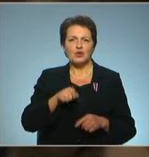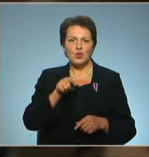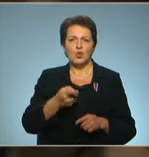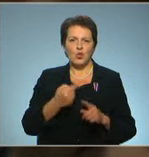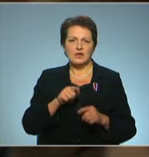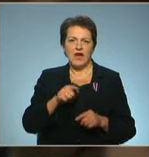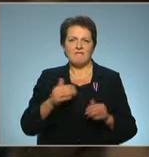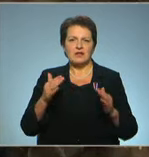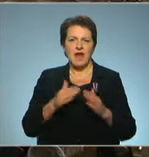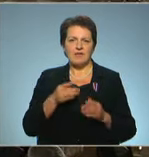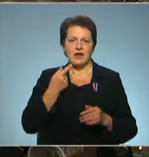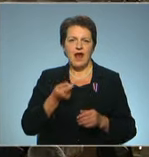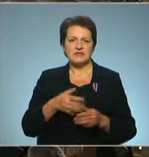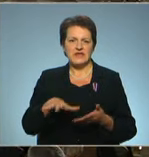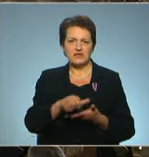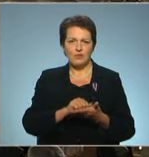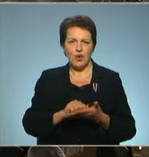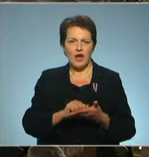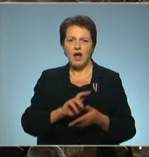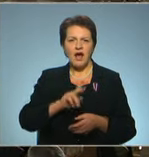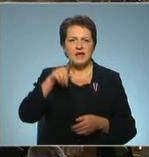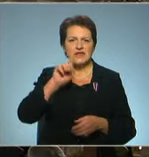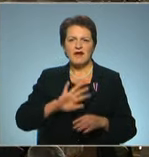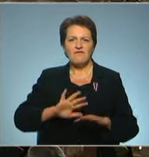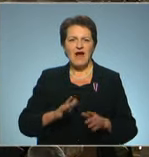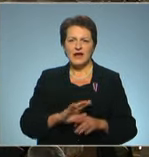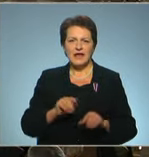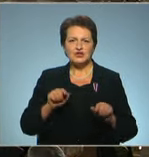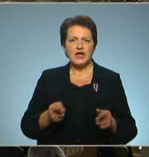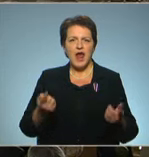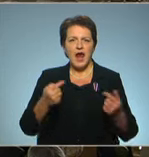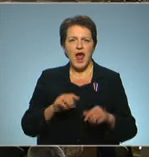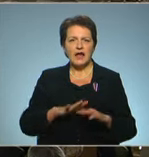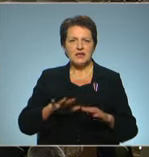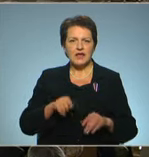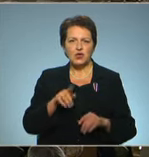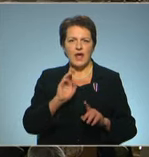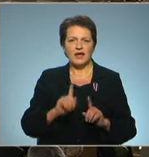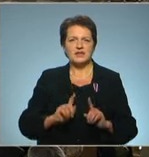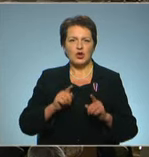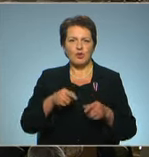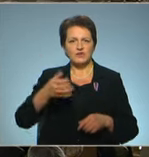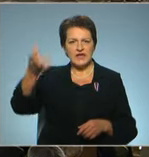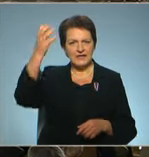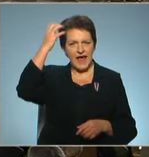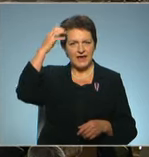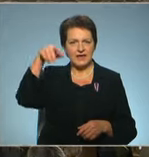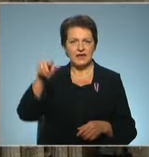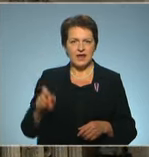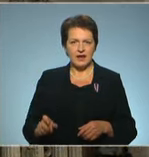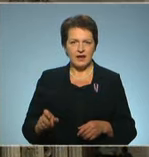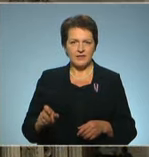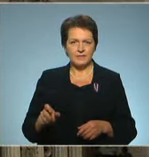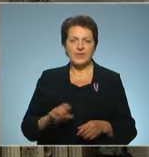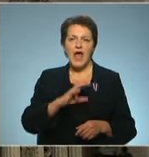bojā. Kas zina, vai ne šī laika dēļ tu esi kļuvusi ķēniņiene.